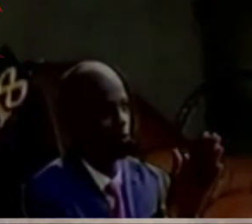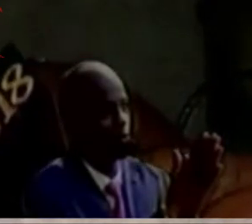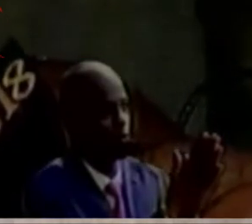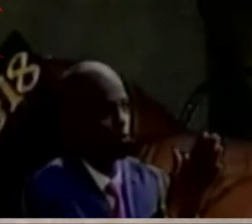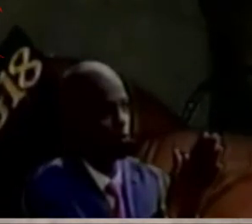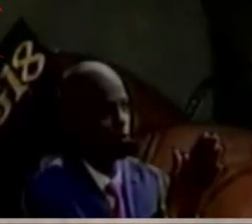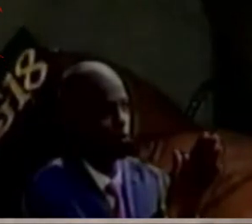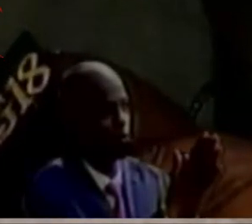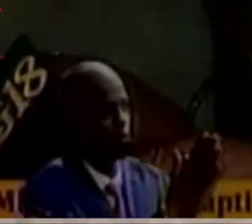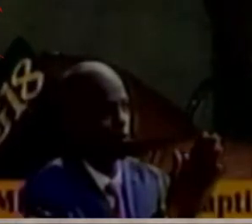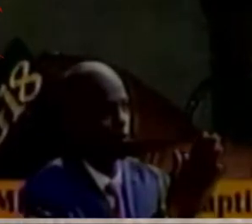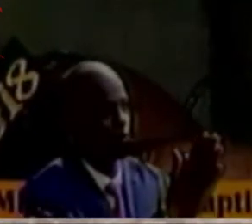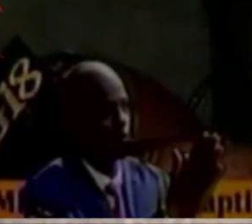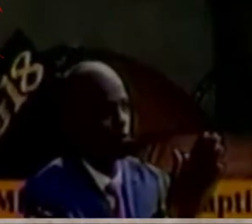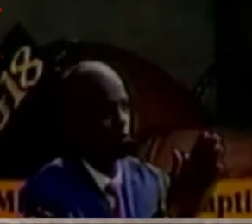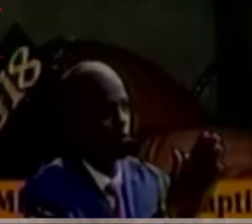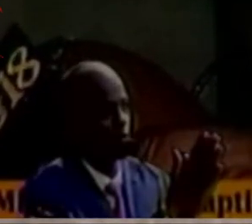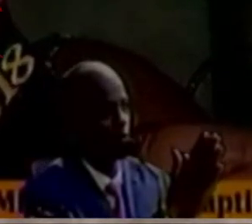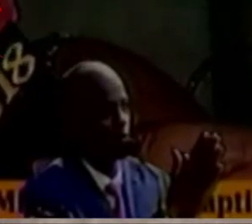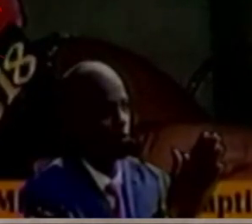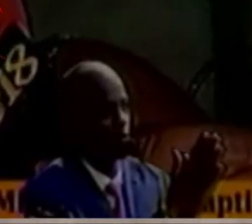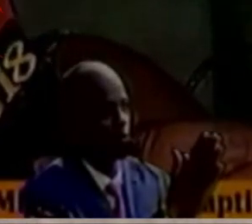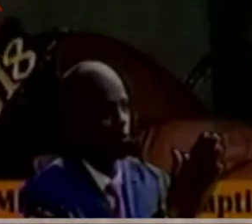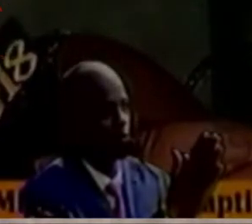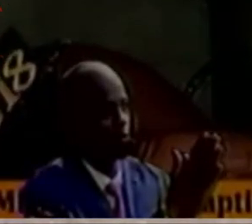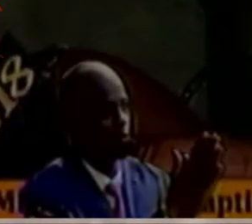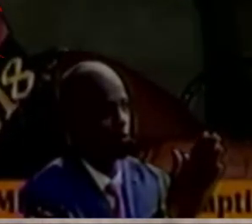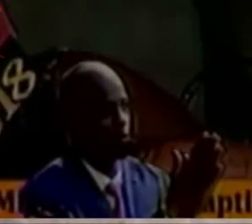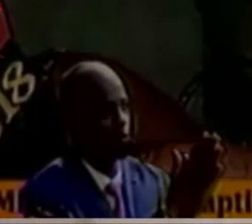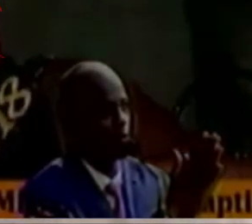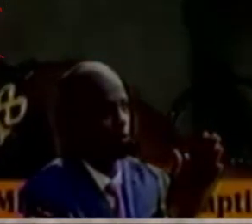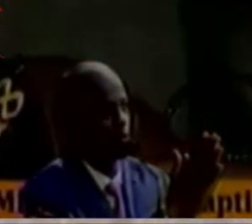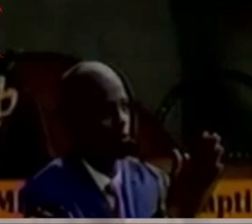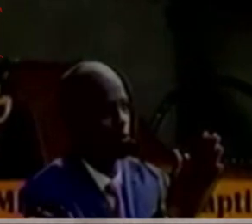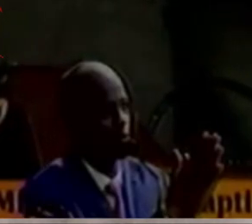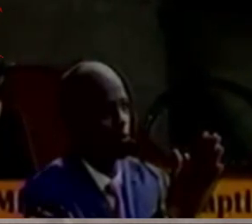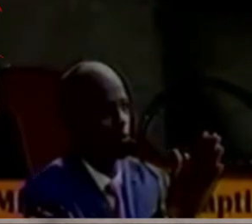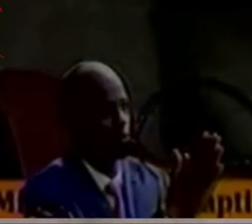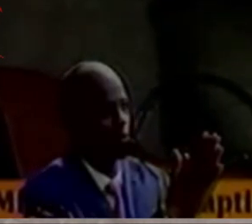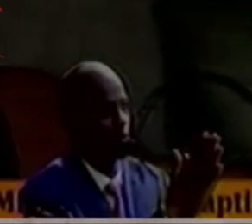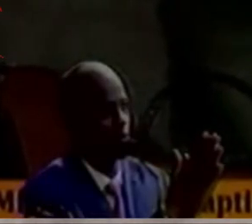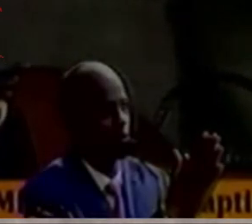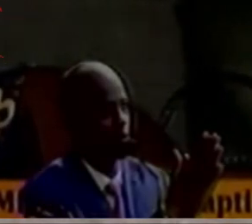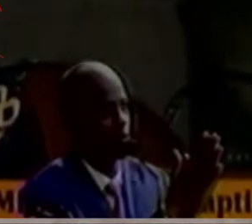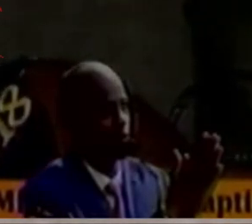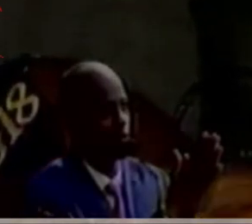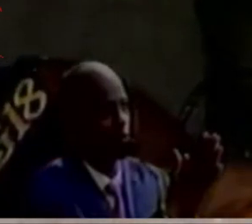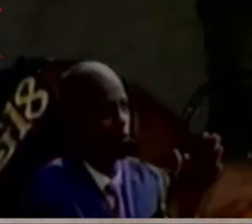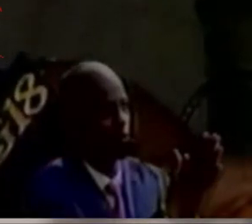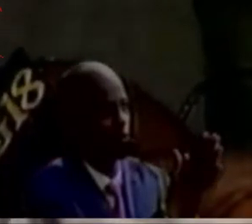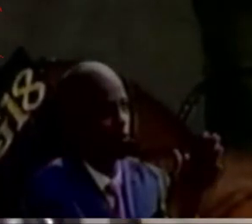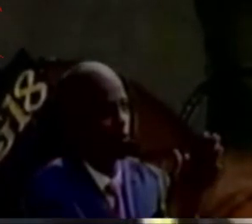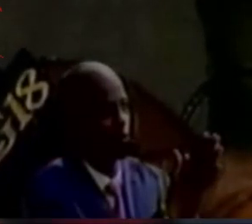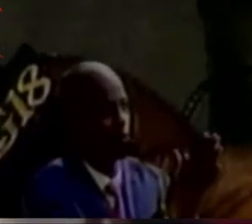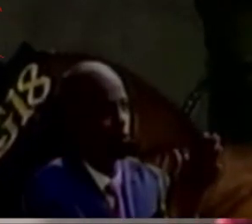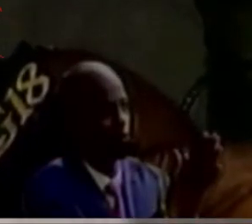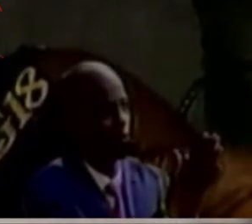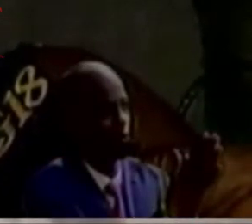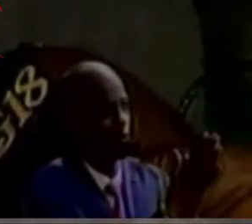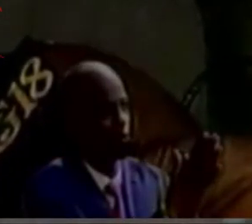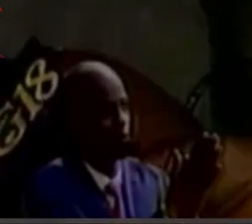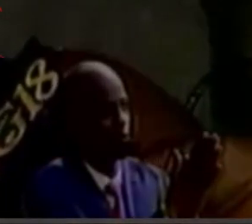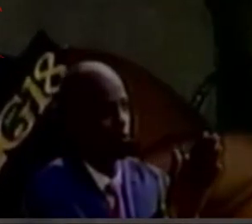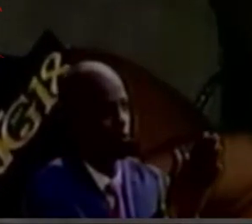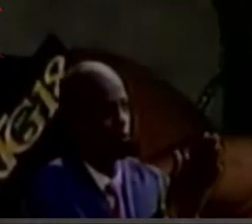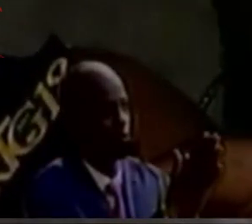tourner. Parce que kòb ou met dehors, li pa ka répondre à besoin dépense ou dépenser dans ça vendre là. Kòb la obligé perdre.